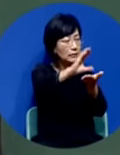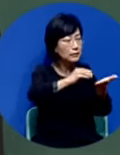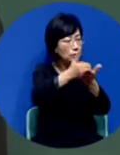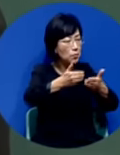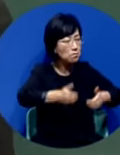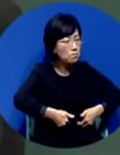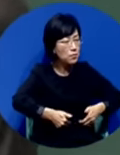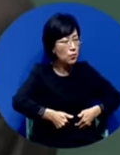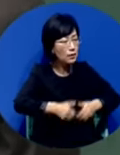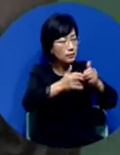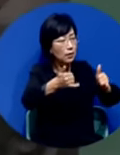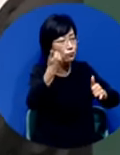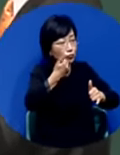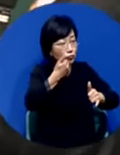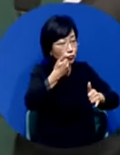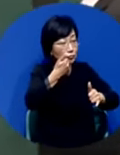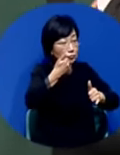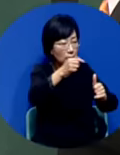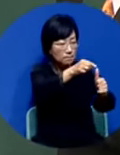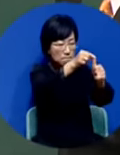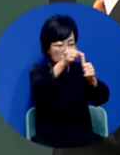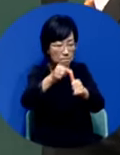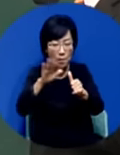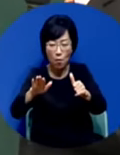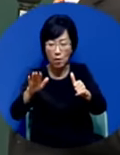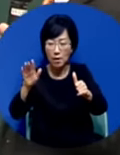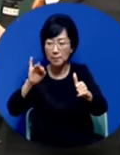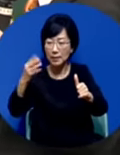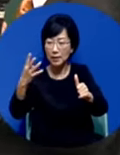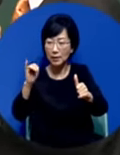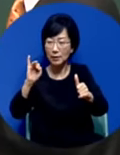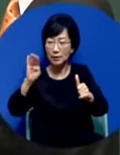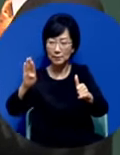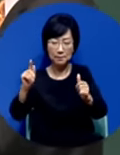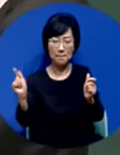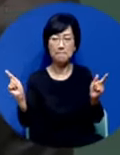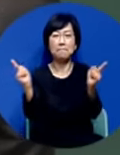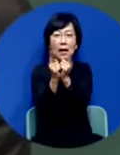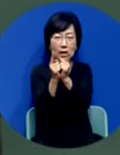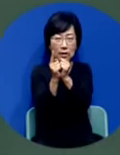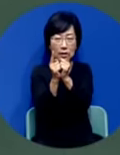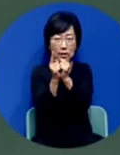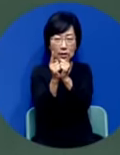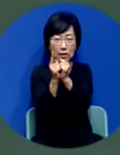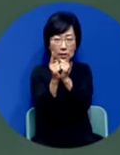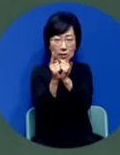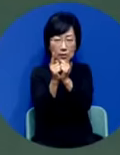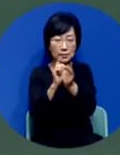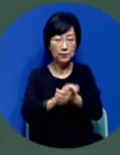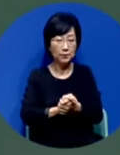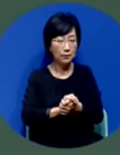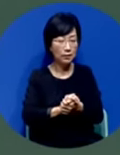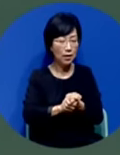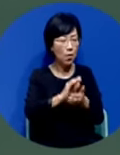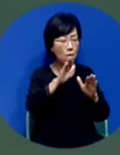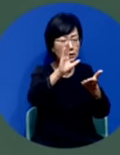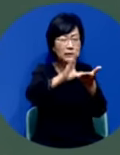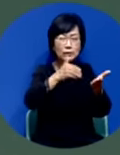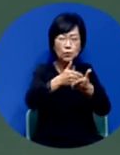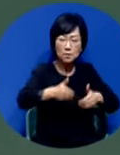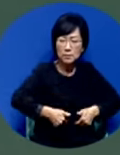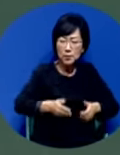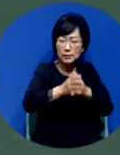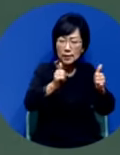也就是说神预备了需要基督的人. 전도 어렵다. 그 말이 안 되는 겁니다. 전도很难吗？这不对的. 그리스도가 필요한 사람을 만나게 되는